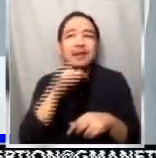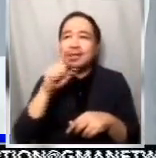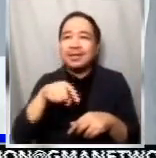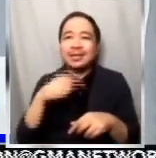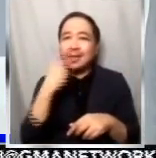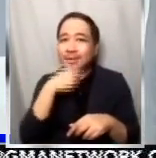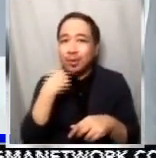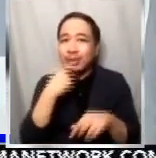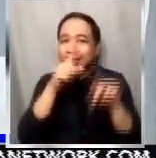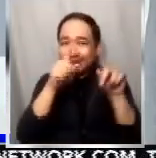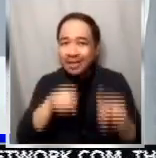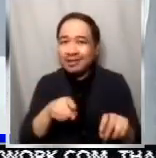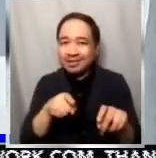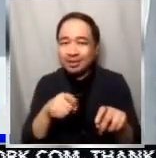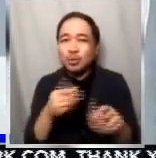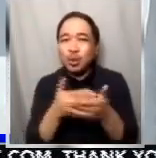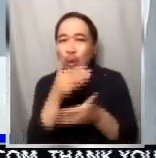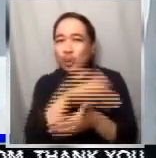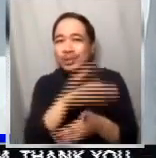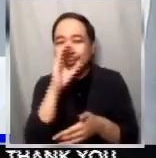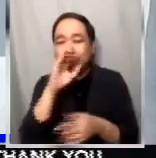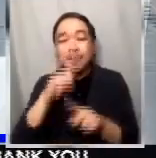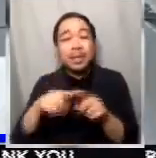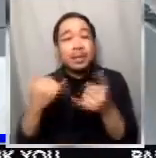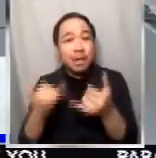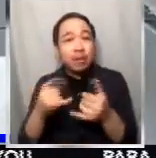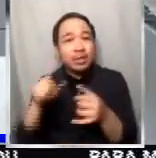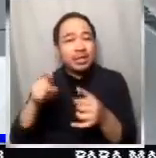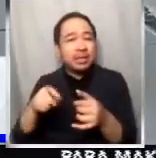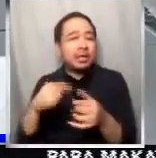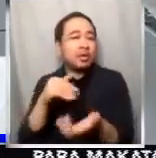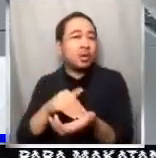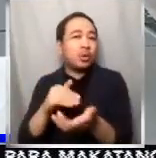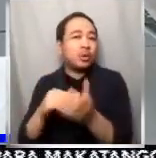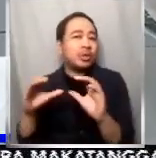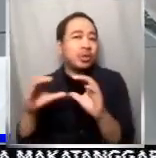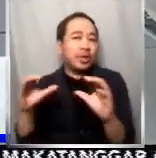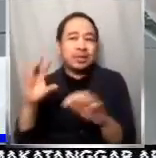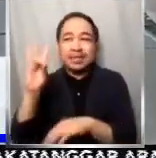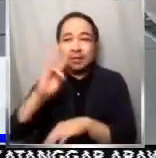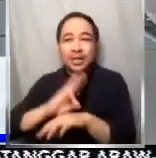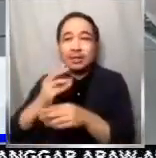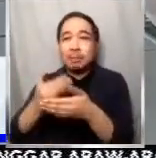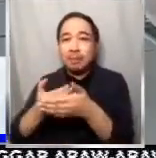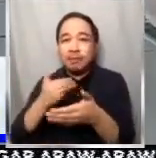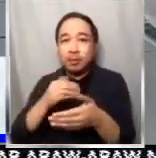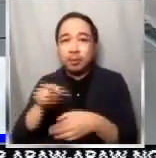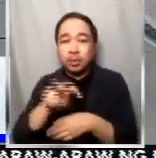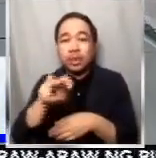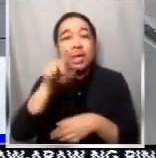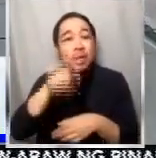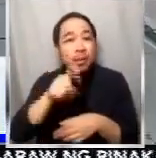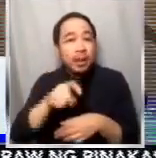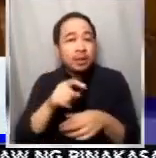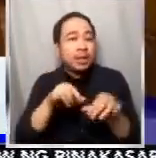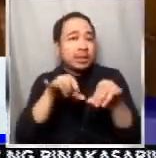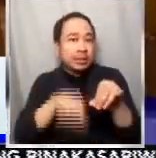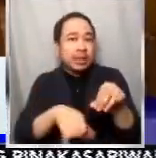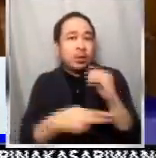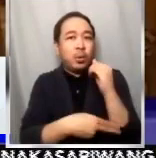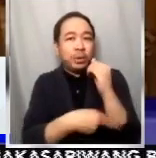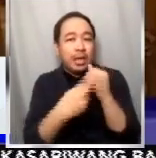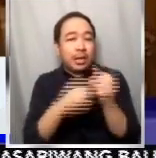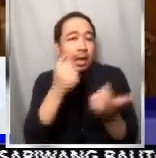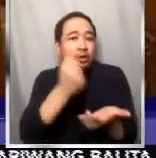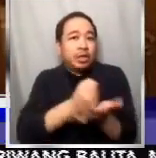medical certificate na inisyo ng doktor 7 araw bago bumiyahe at dapat manatili sa hotel na accredited ng Cebu Provincial Task Force. We will make